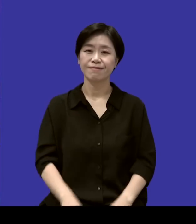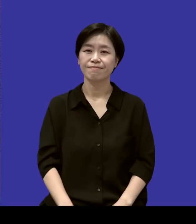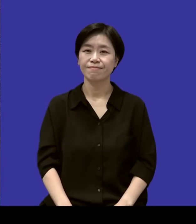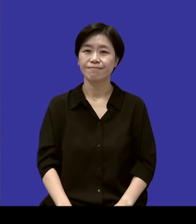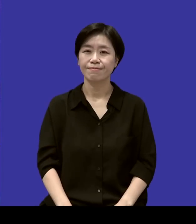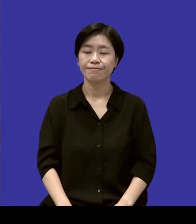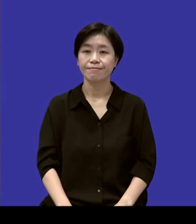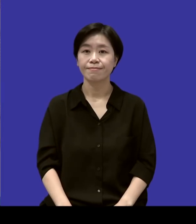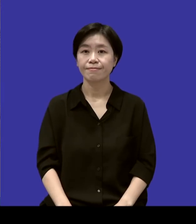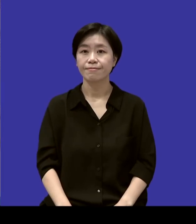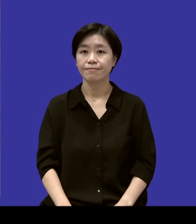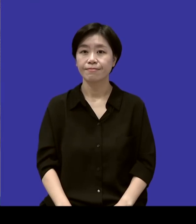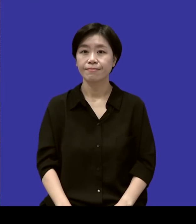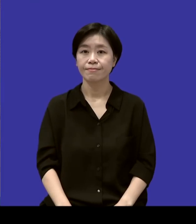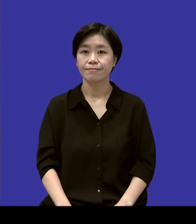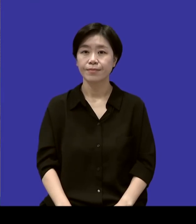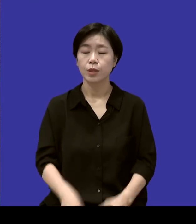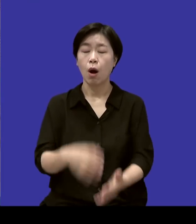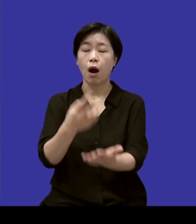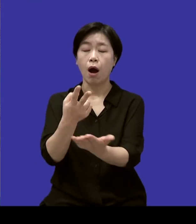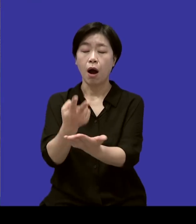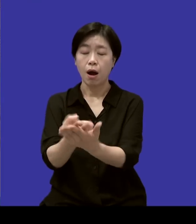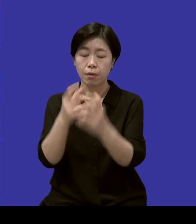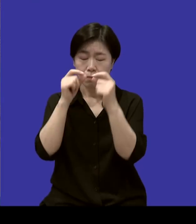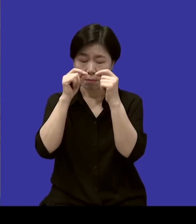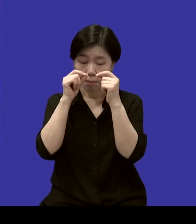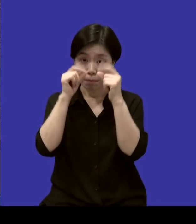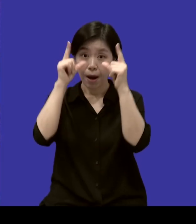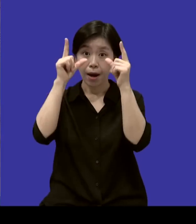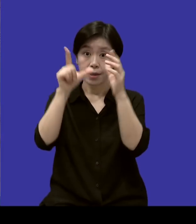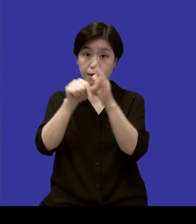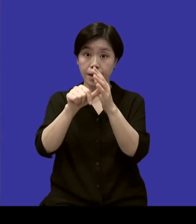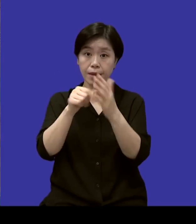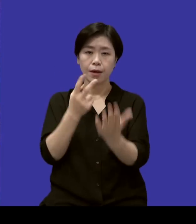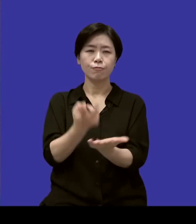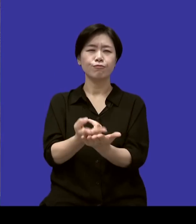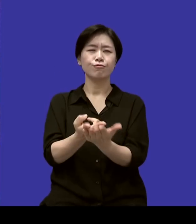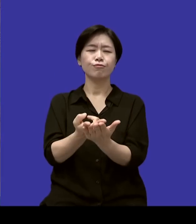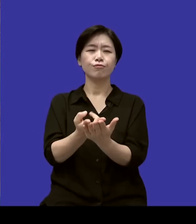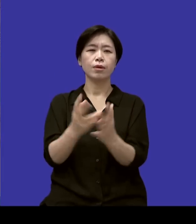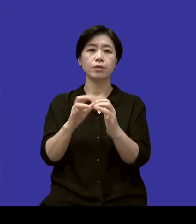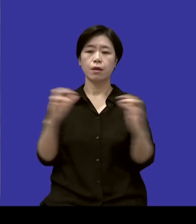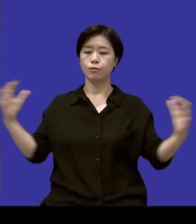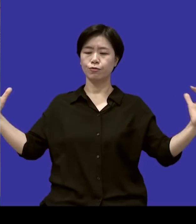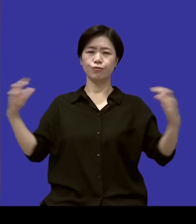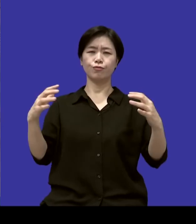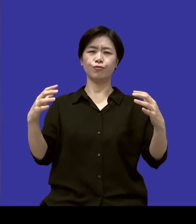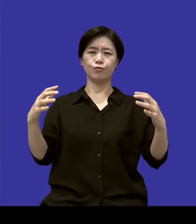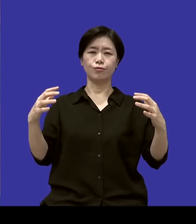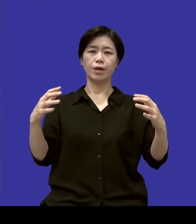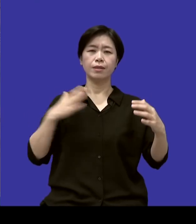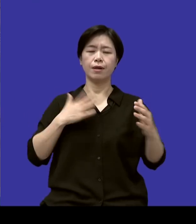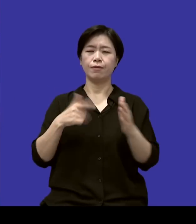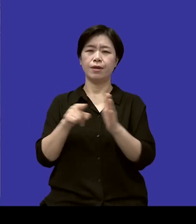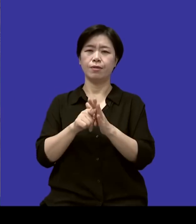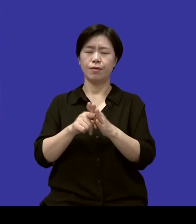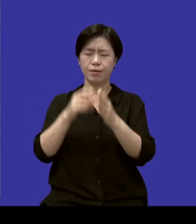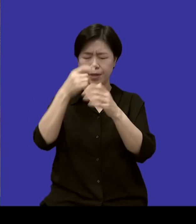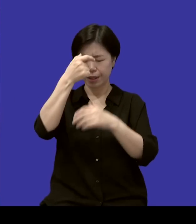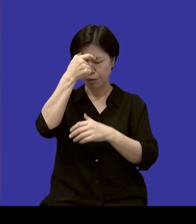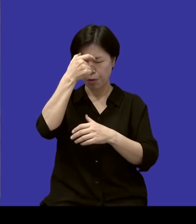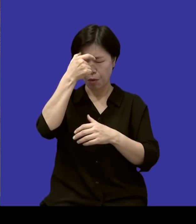네. 그래서 그리고 깨어나서 보니까 많은 분들이 나를 이렇게 손을 얹어놓고 막 안수기도를 하고 계시더라고요.